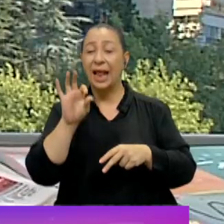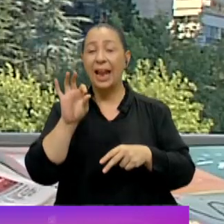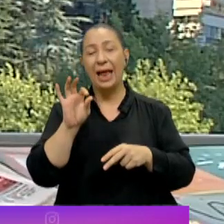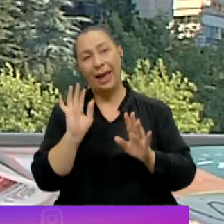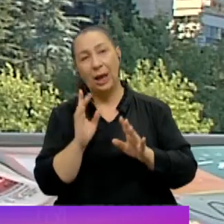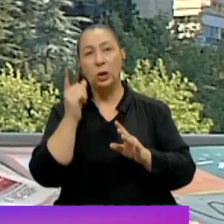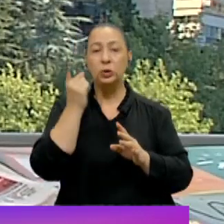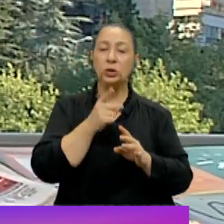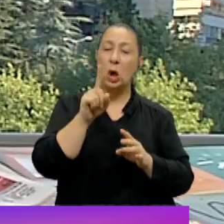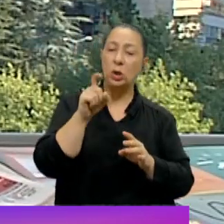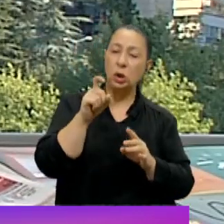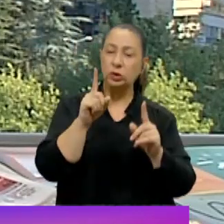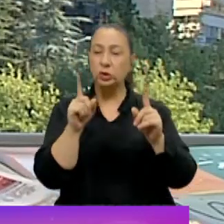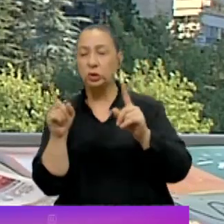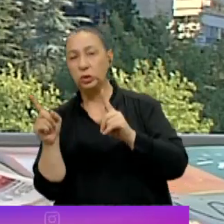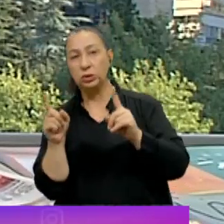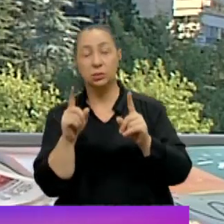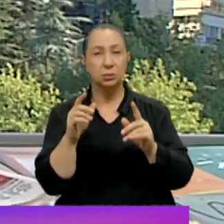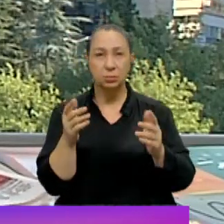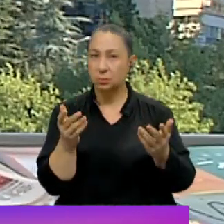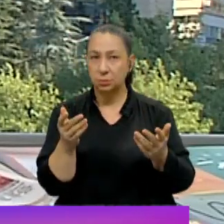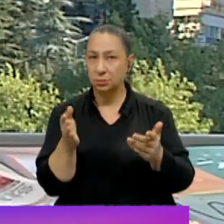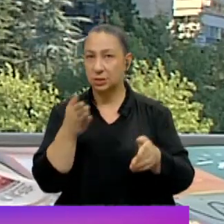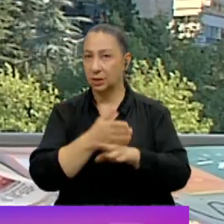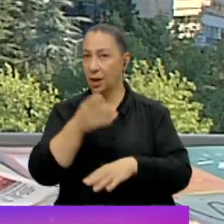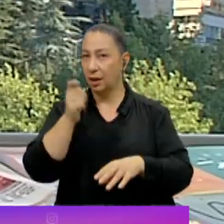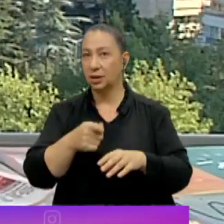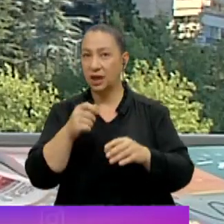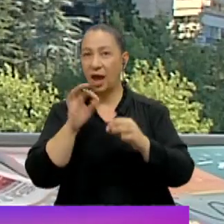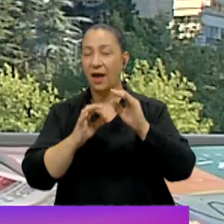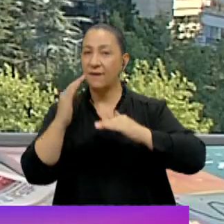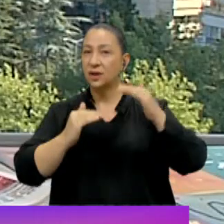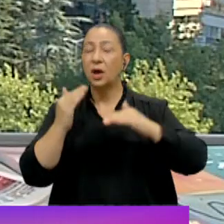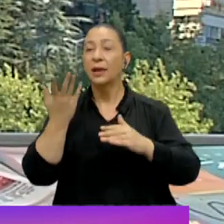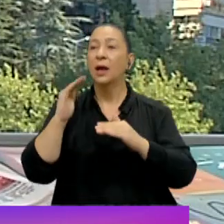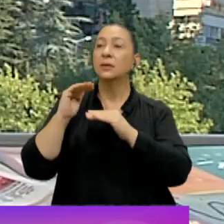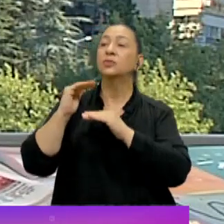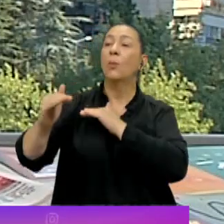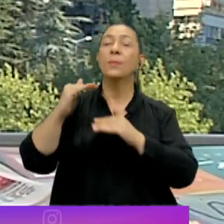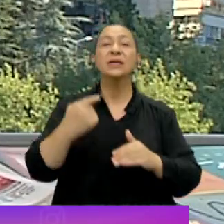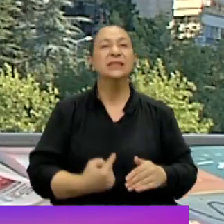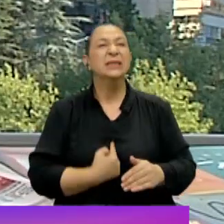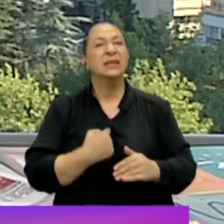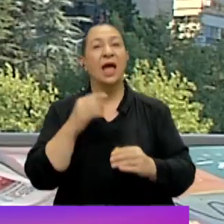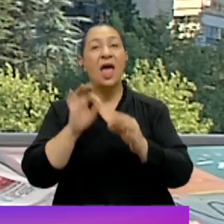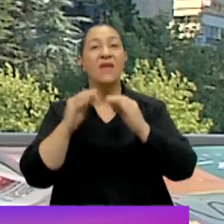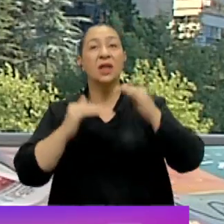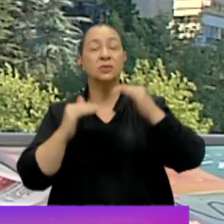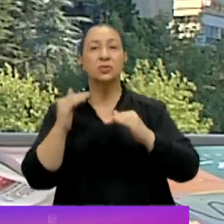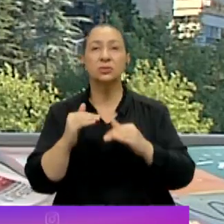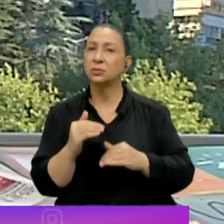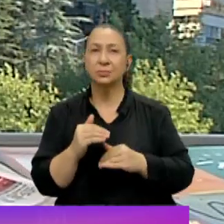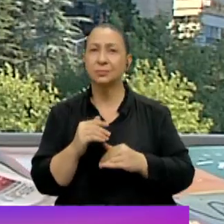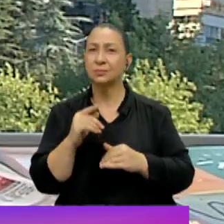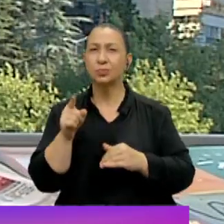%18,50'ler, %19 seviyeleri. Ama gerçek enflasyon ya da vatandaşın hissettiği enflasyon, öyle ifade edelim, hiç